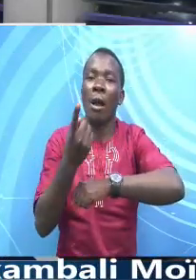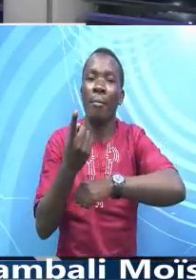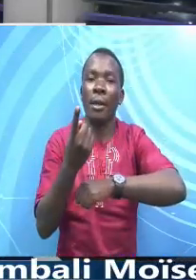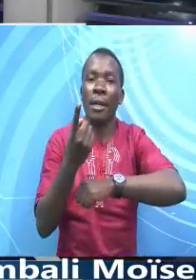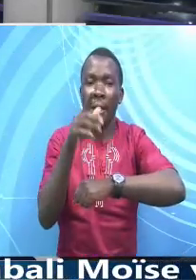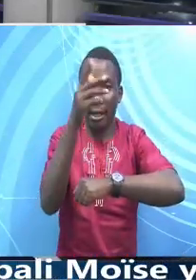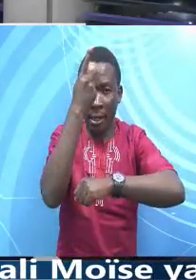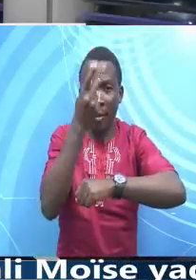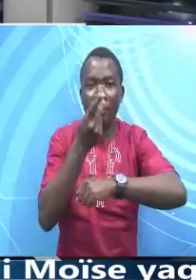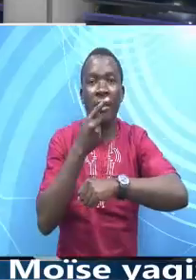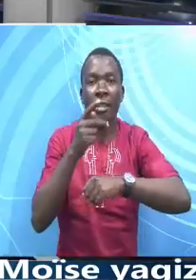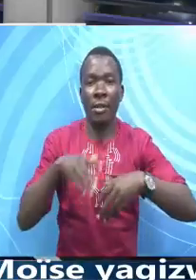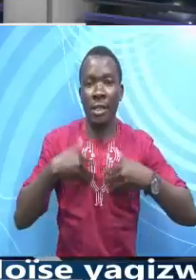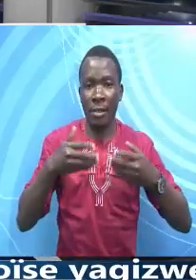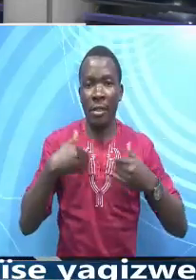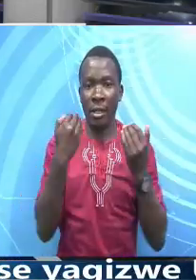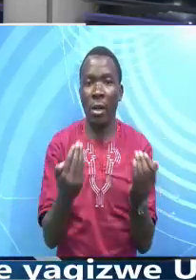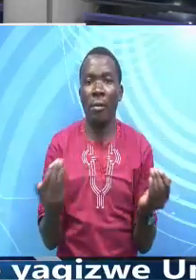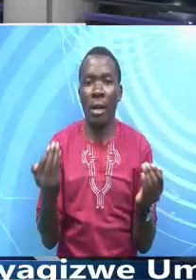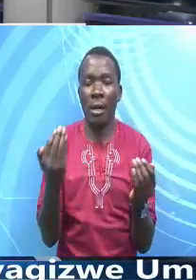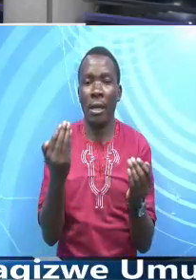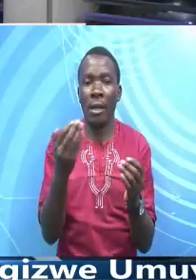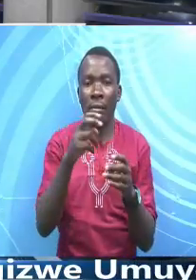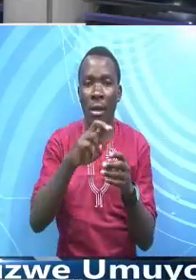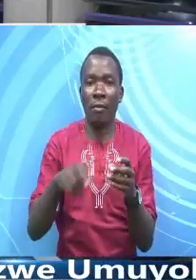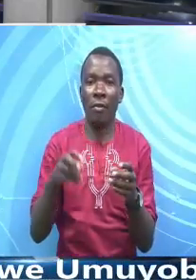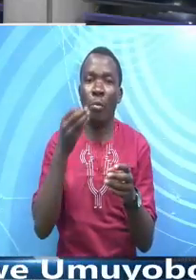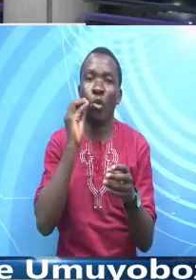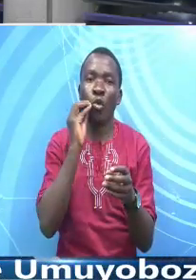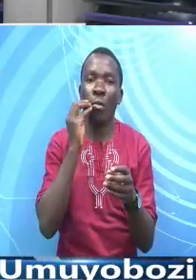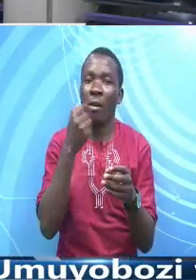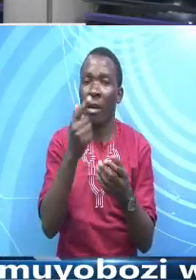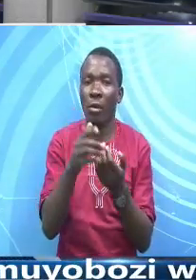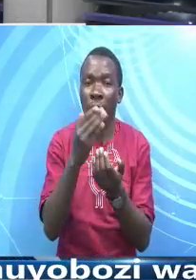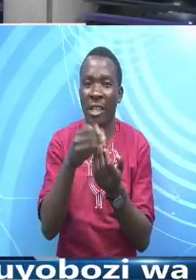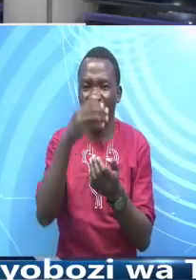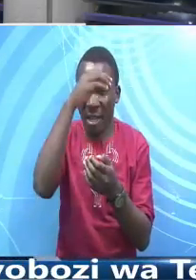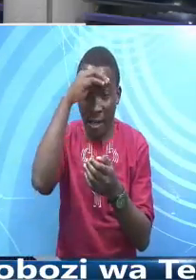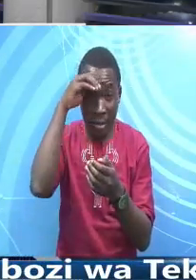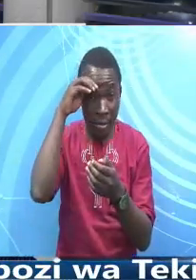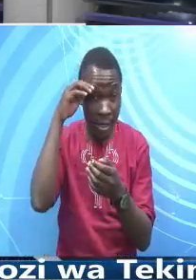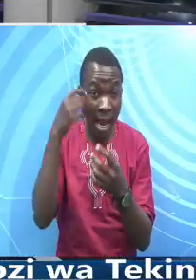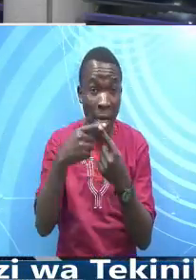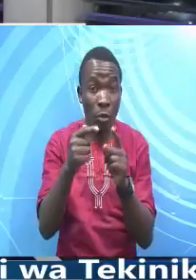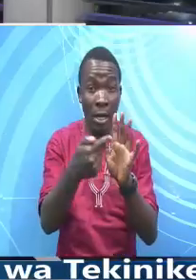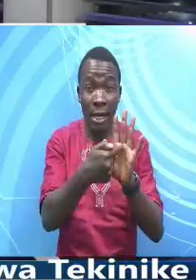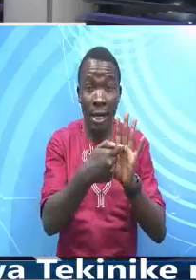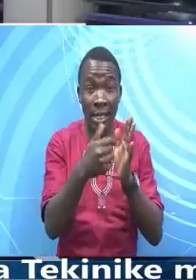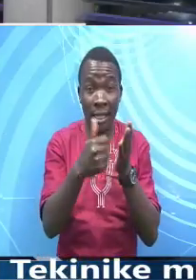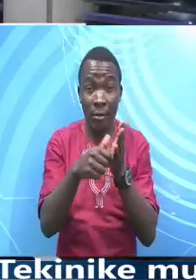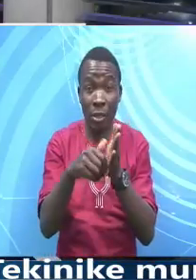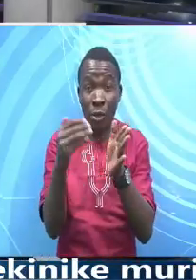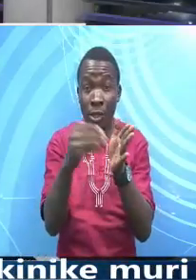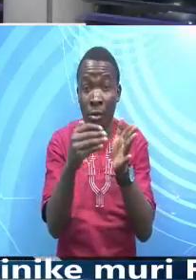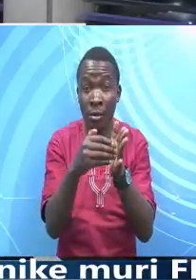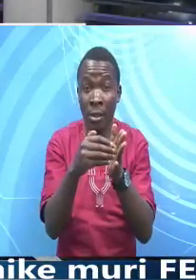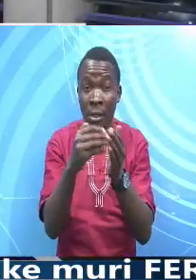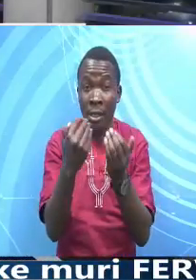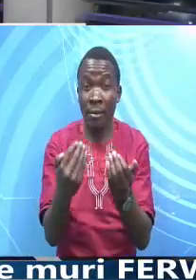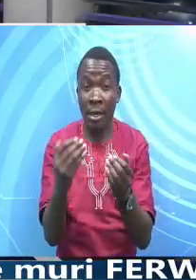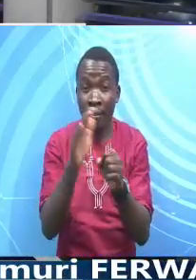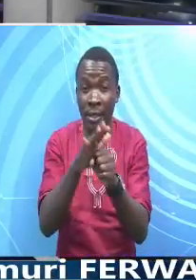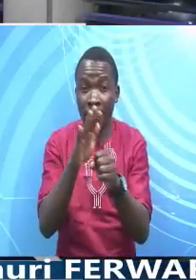ko abana bakiri batubavuye mu rugo kongo uburere bwabo bwari butangiye kugorana gusa ngo haracyagaragara ikibazo cy'imbogamizi cy'ubucucike bw'abana bitewe